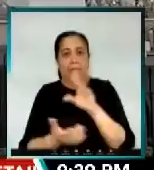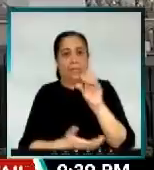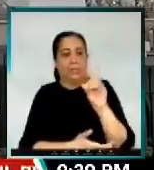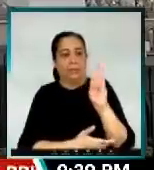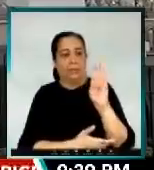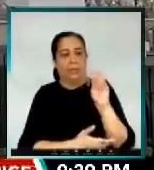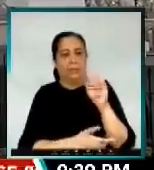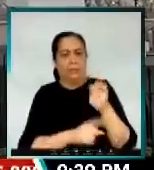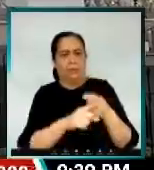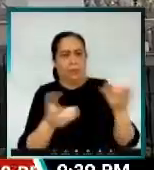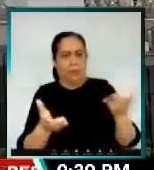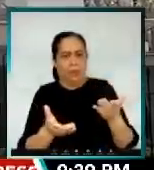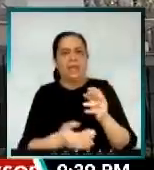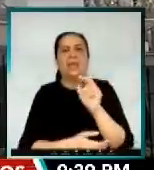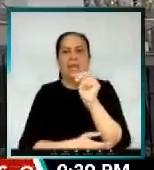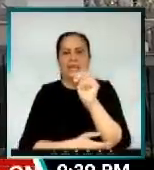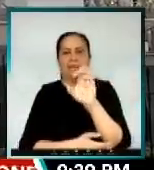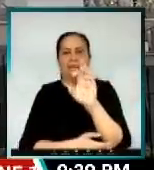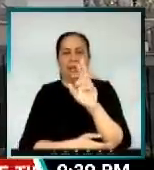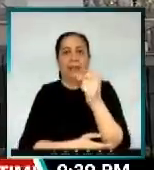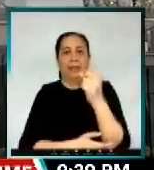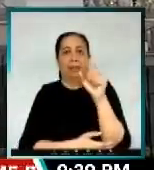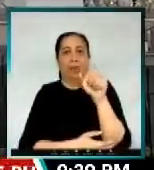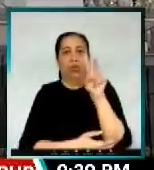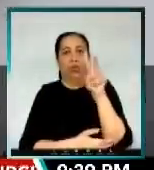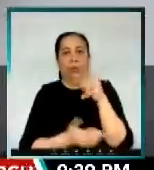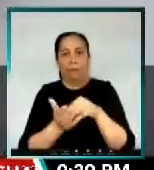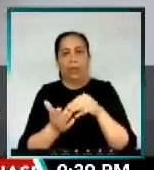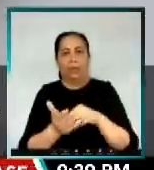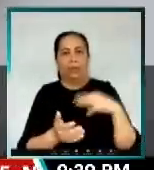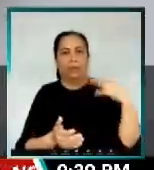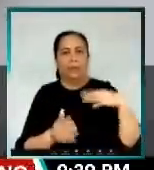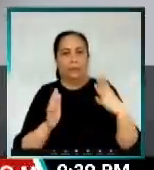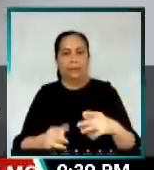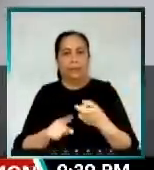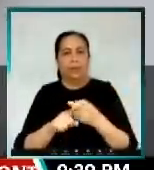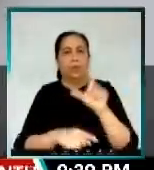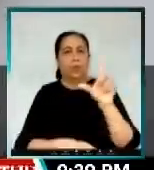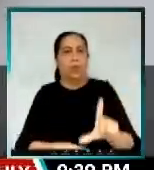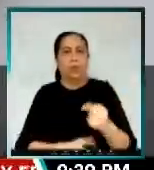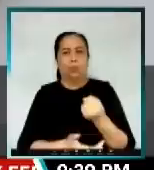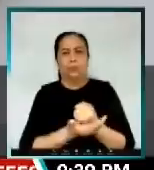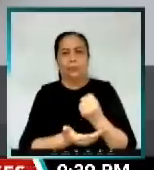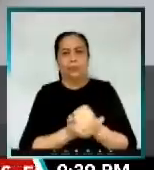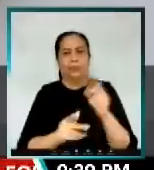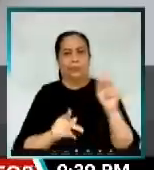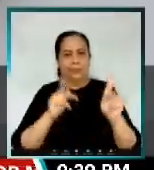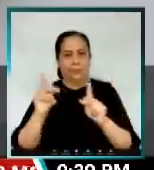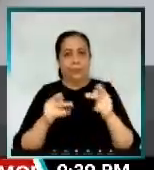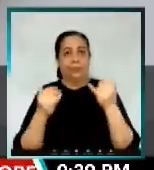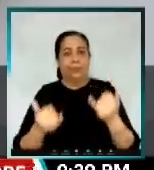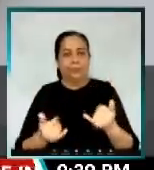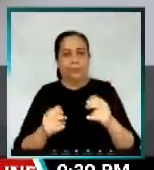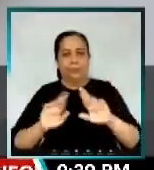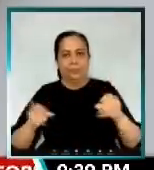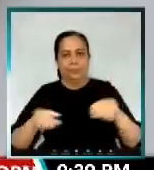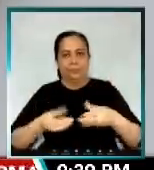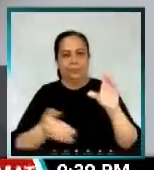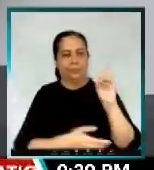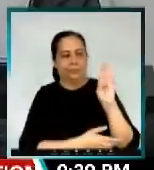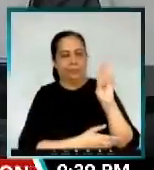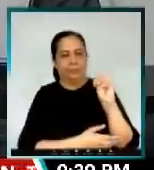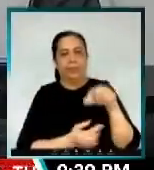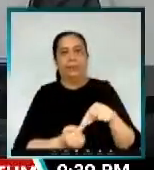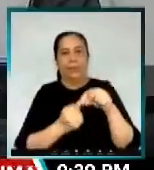Capital Region na may 11.2 milyong benepisyaryo mula sa low-income population. Ngayong araw daw i-release ng DBM ang Special Allotment